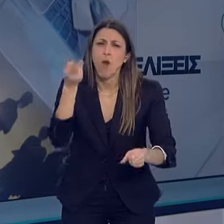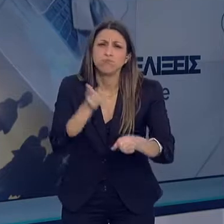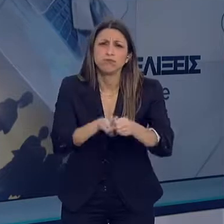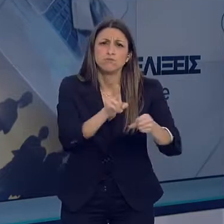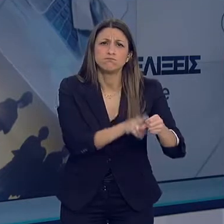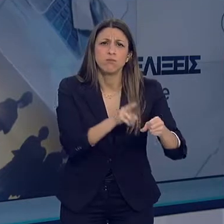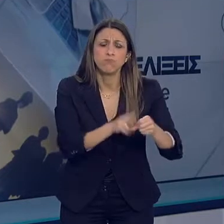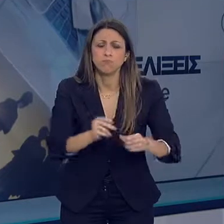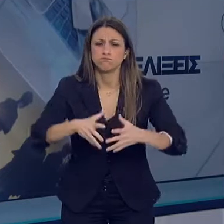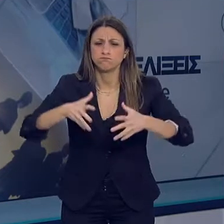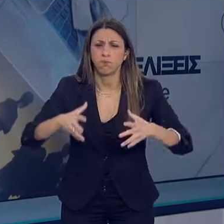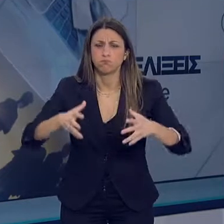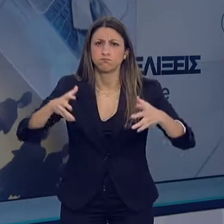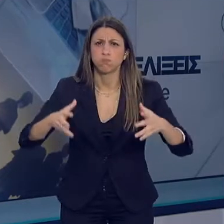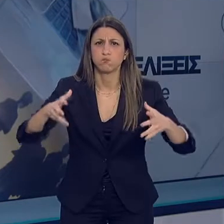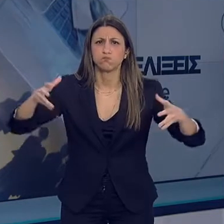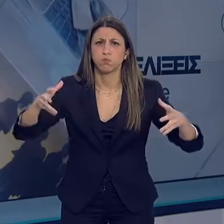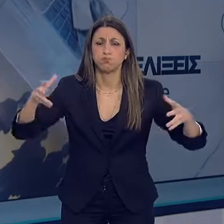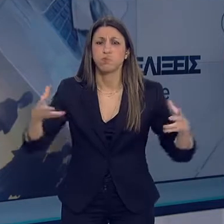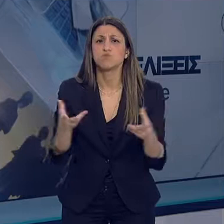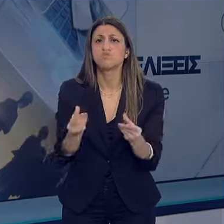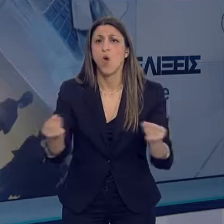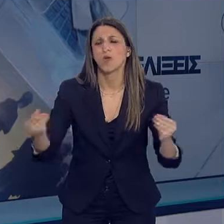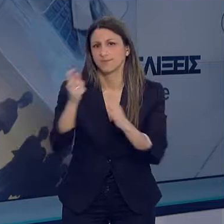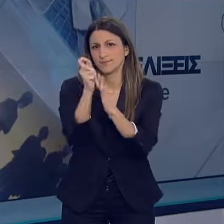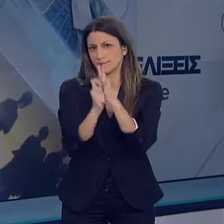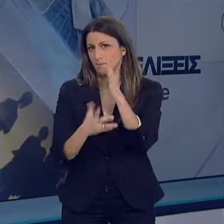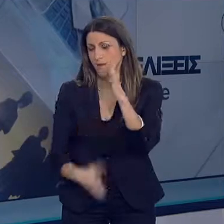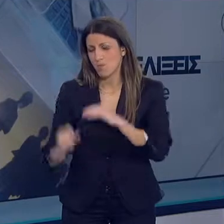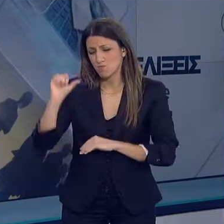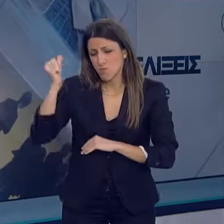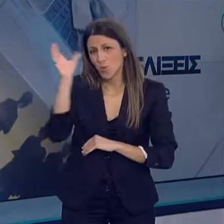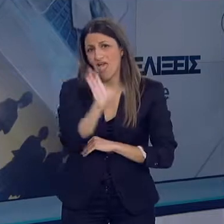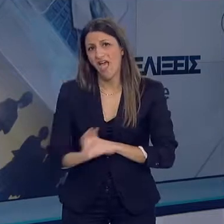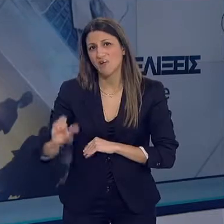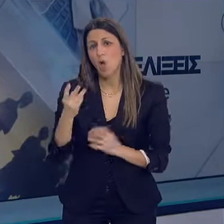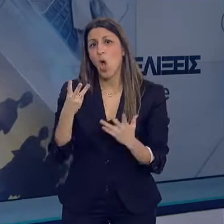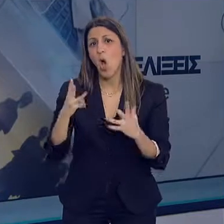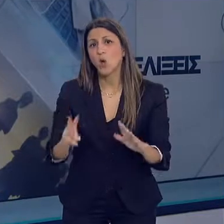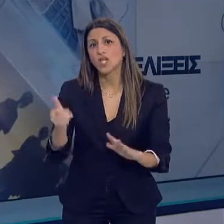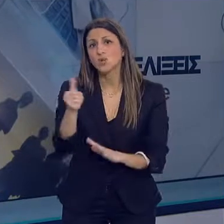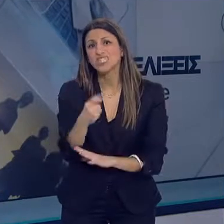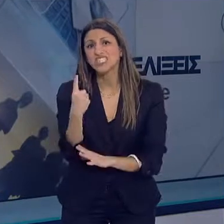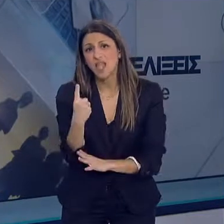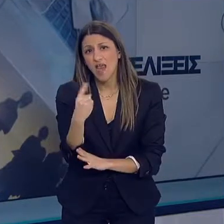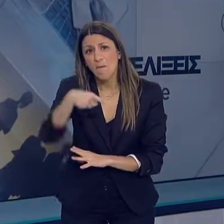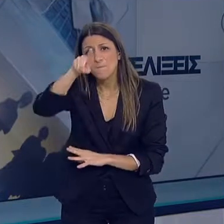νεκρούς και είχε τους περισσότερους θανάτους, καταγεγραμμένους θανάτους στην Ευρώπη, με 861 σε ένα 24ωρο.